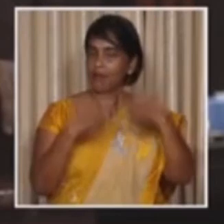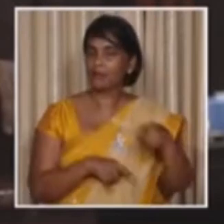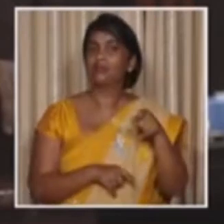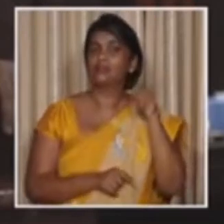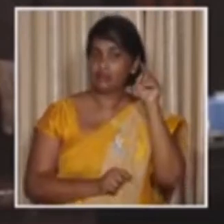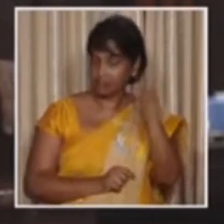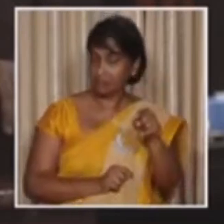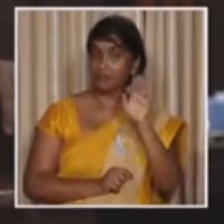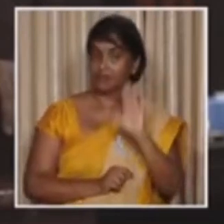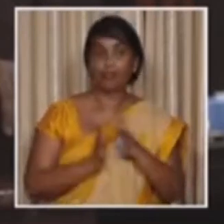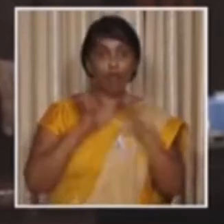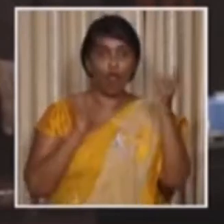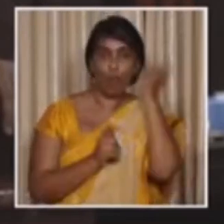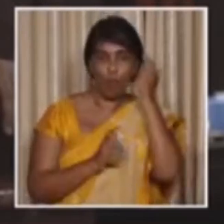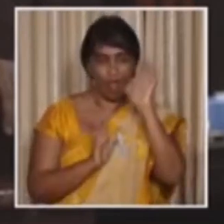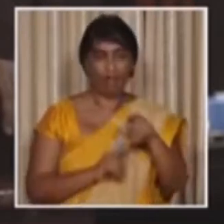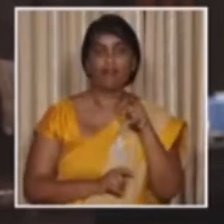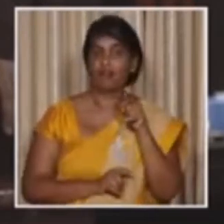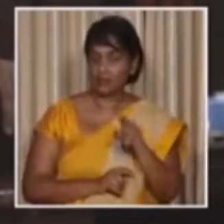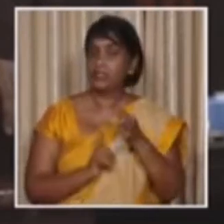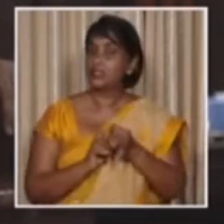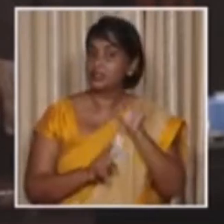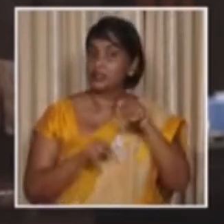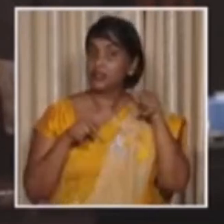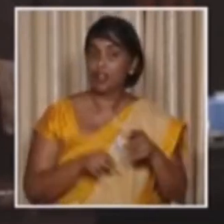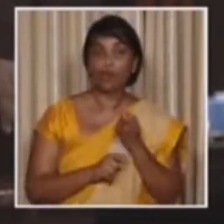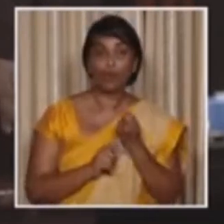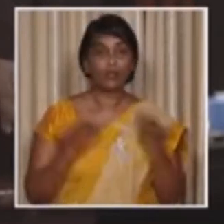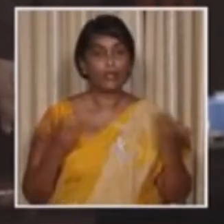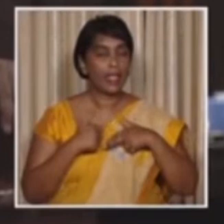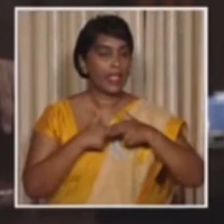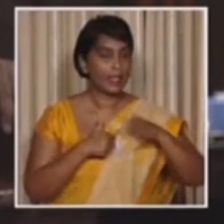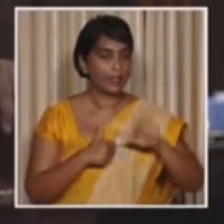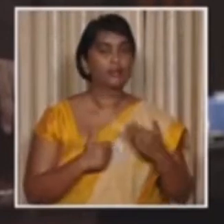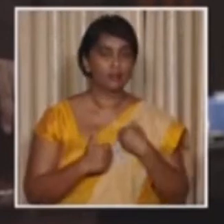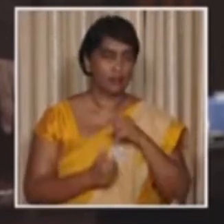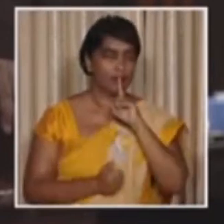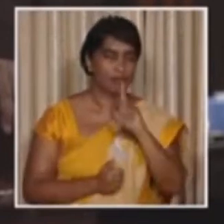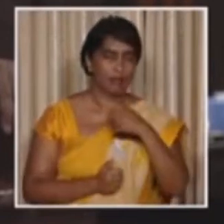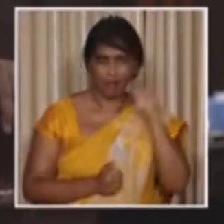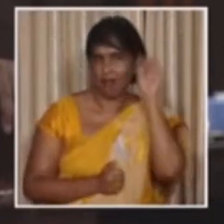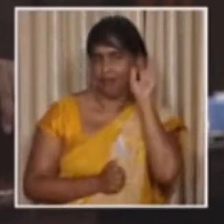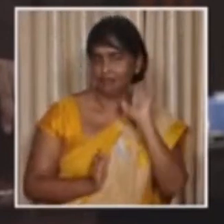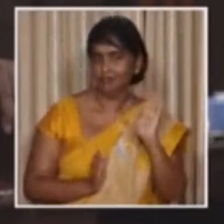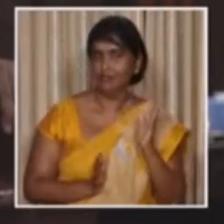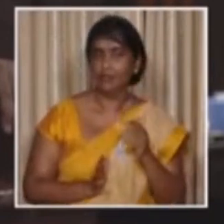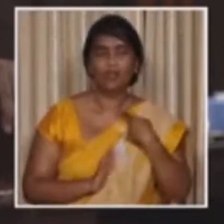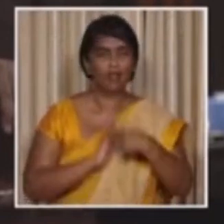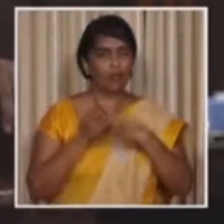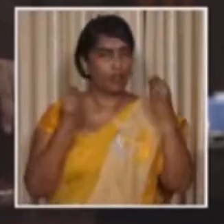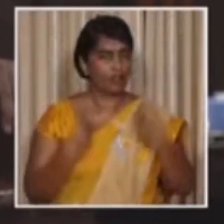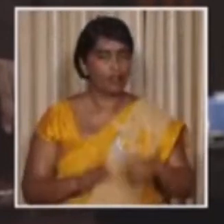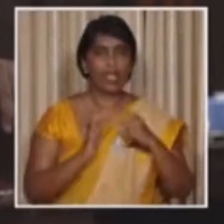නිසා ඔබතුමාට සෑහෙන මොලයක් තියෙනවා හැබැයි ජනාධිපතිතුමනි දැන් මේ මුදල් නැති හේතුව නිසා මම මේ අහන්නේ දැනගැනීම පිණිස රට